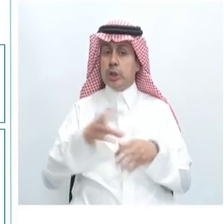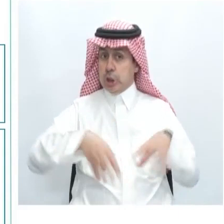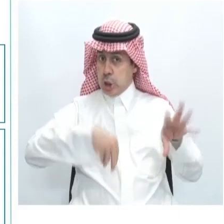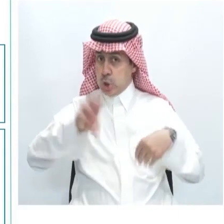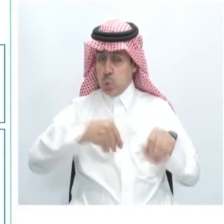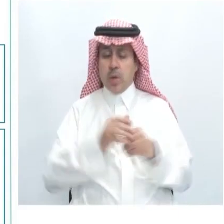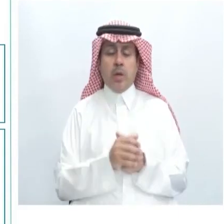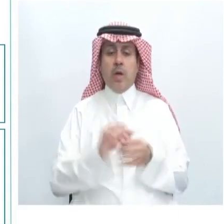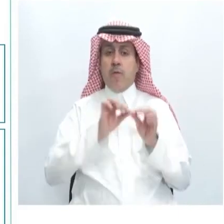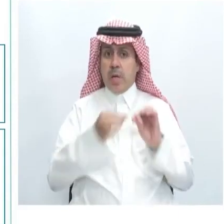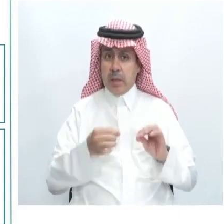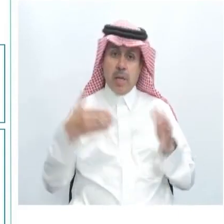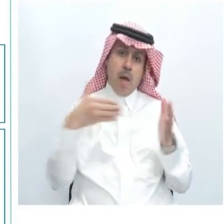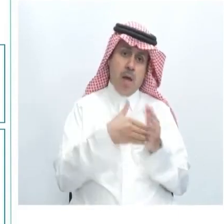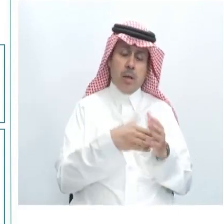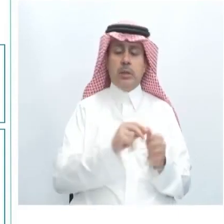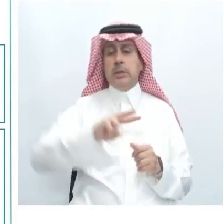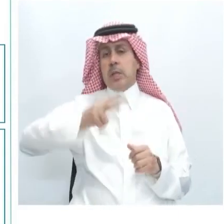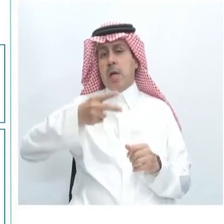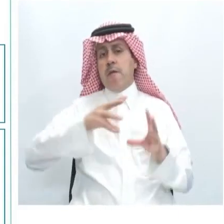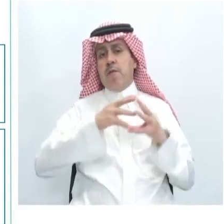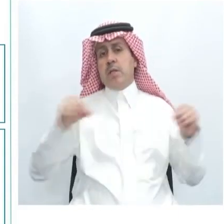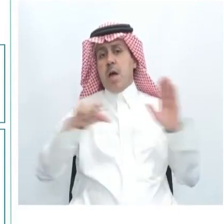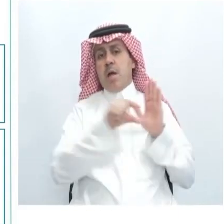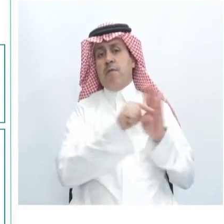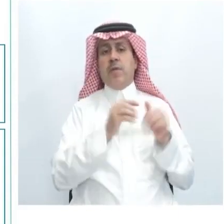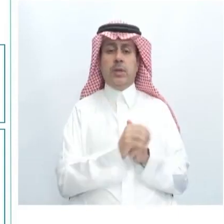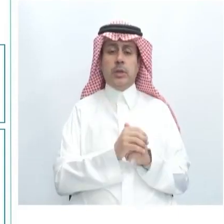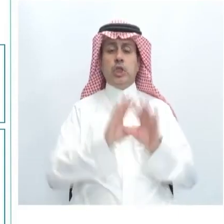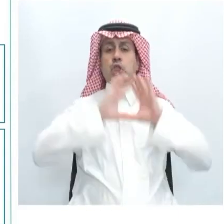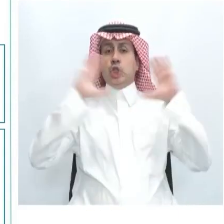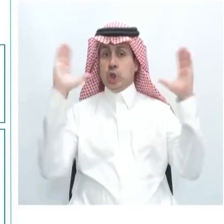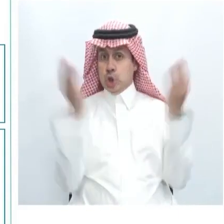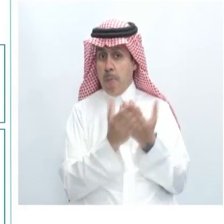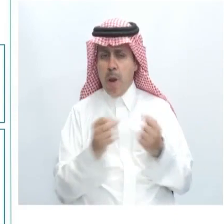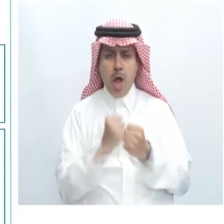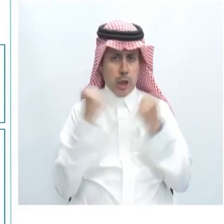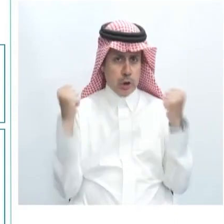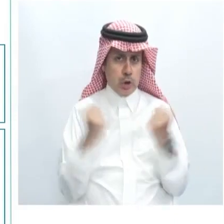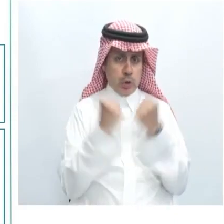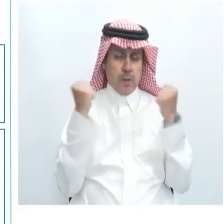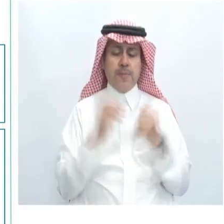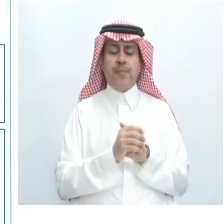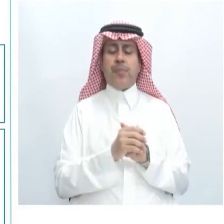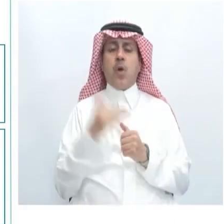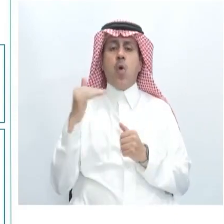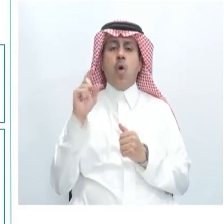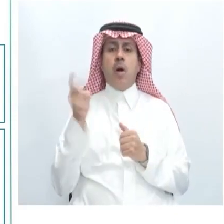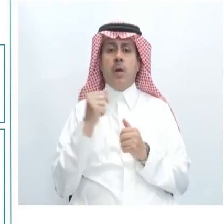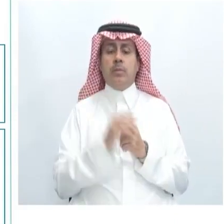العقد الاخير تغير في تعريفه حيث انه شمل حاليا انشطه اخرى مثل